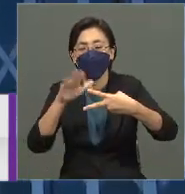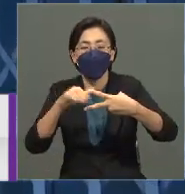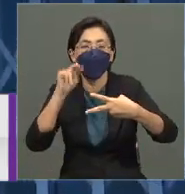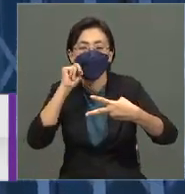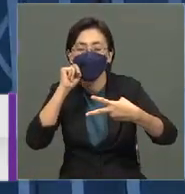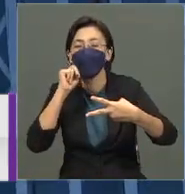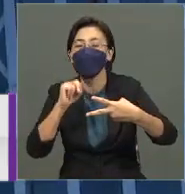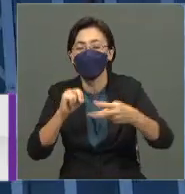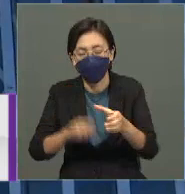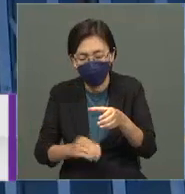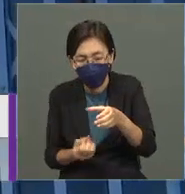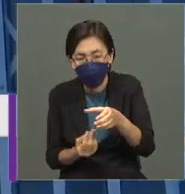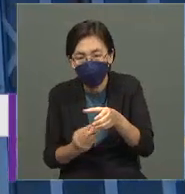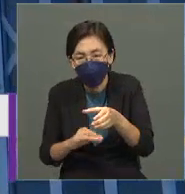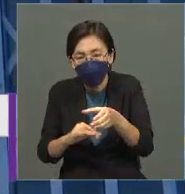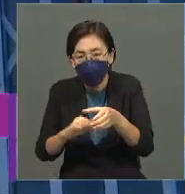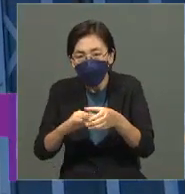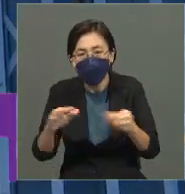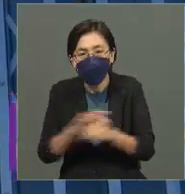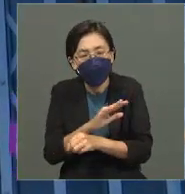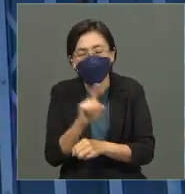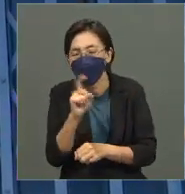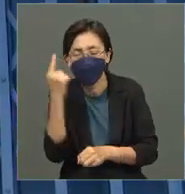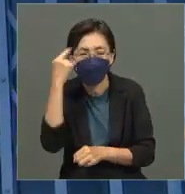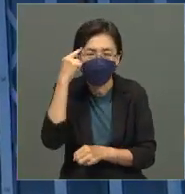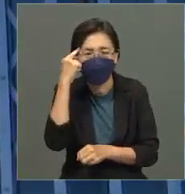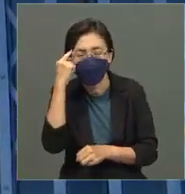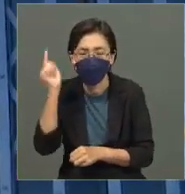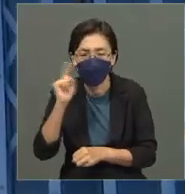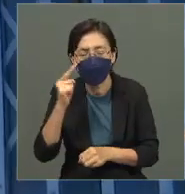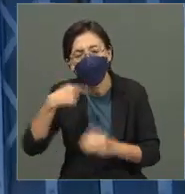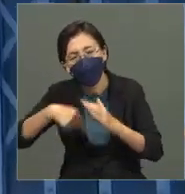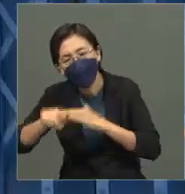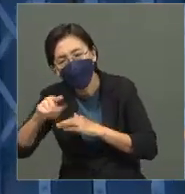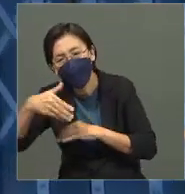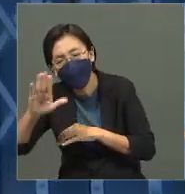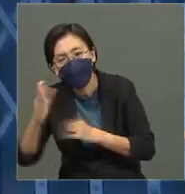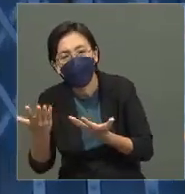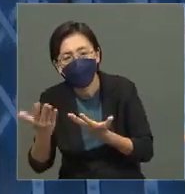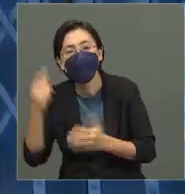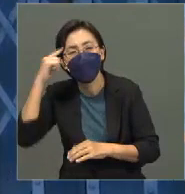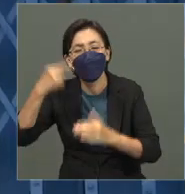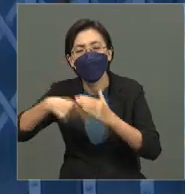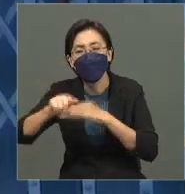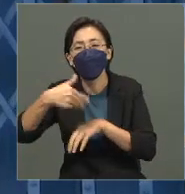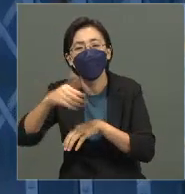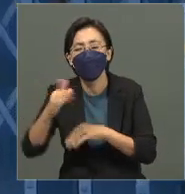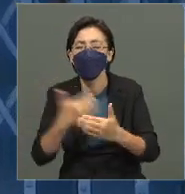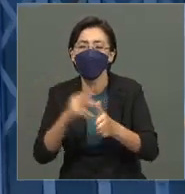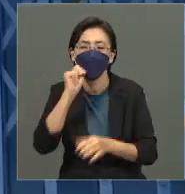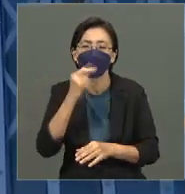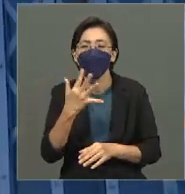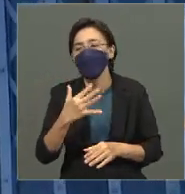ำเต็มแล้วเนาะกำลังคิดดูเนี่ยว่าจะออกไปก็ต้องออกไปข้างนอกเนาะมันทำมันใช้ไม่ได้ ช ่ ว